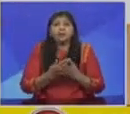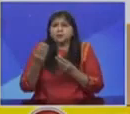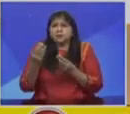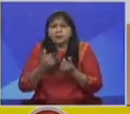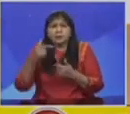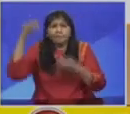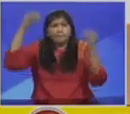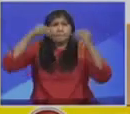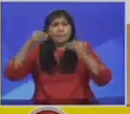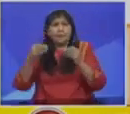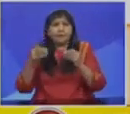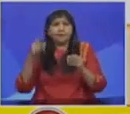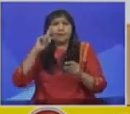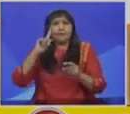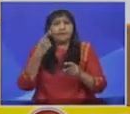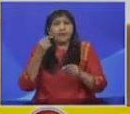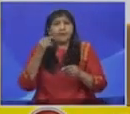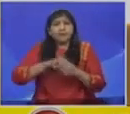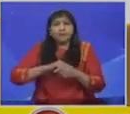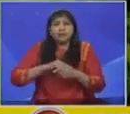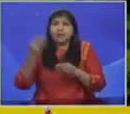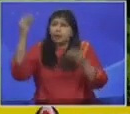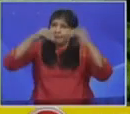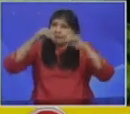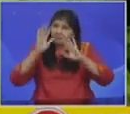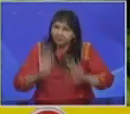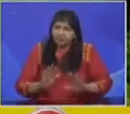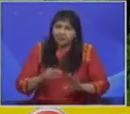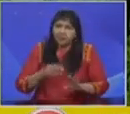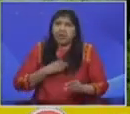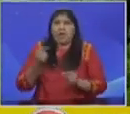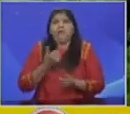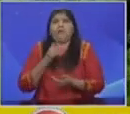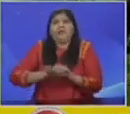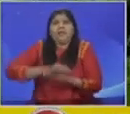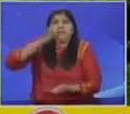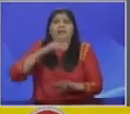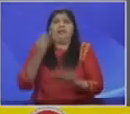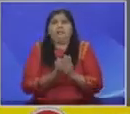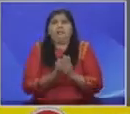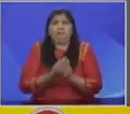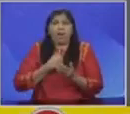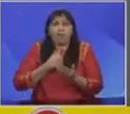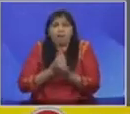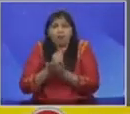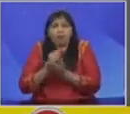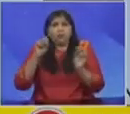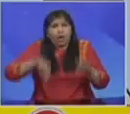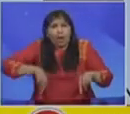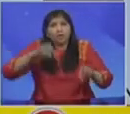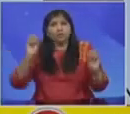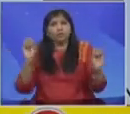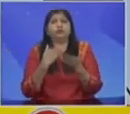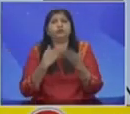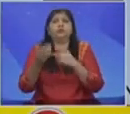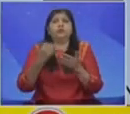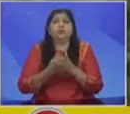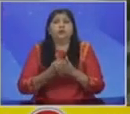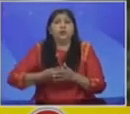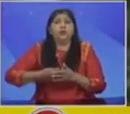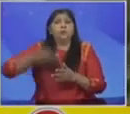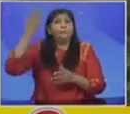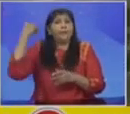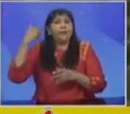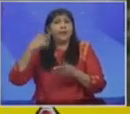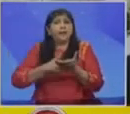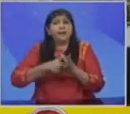रेन वेयर इट फॉल्स व्हेन इट फॉल्स। हम अभी से जुटेंगे, हम पहले से जो रेन वाटर